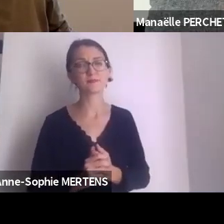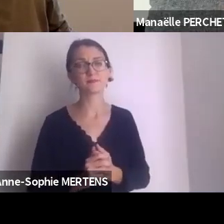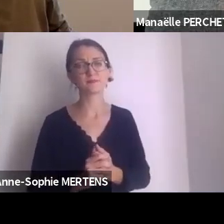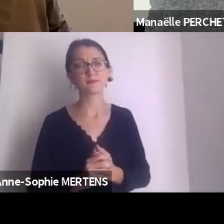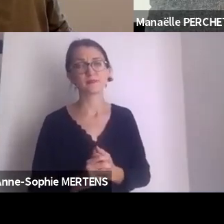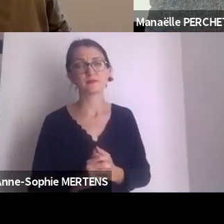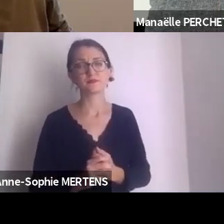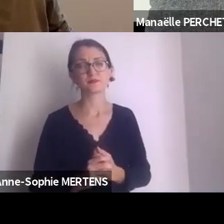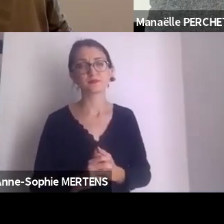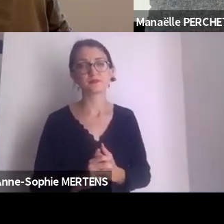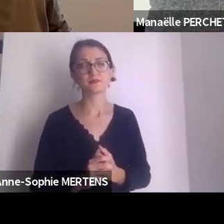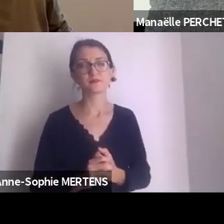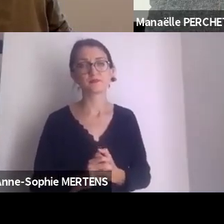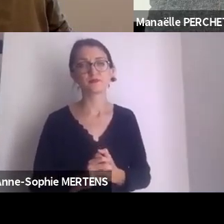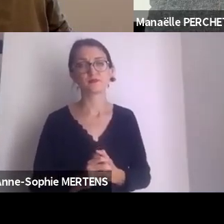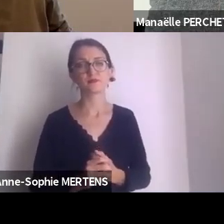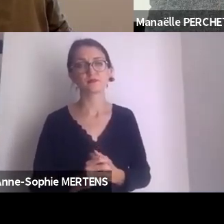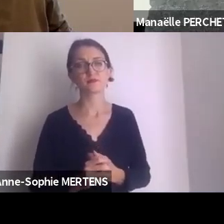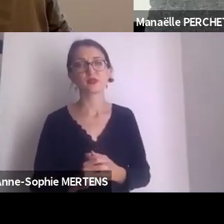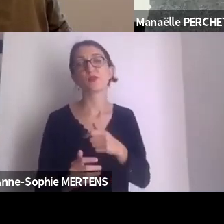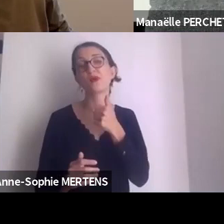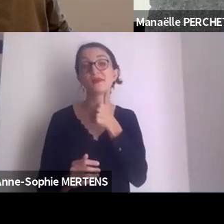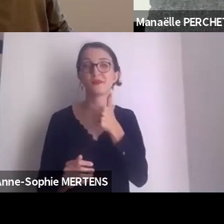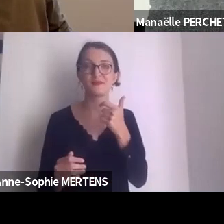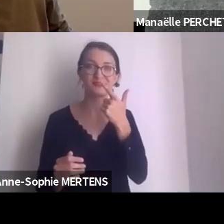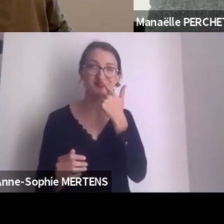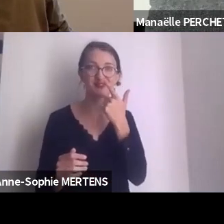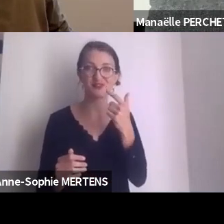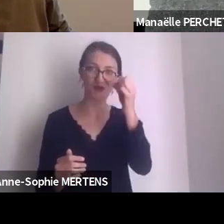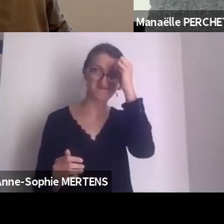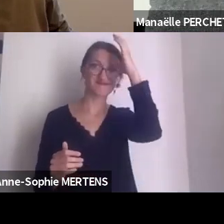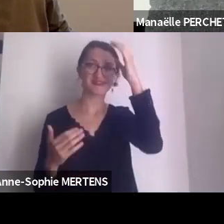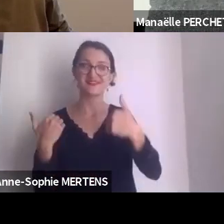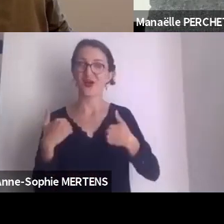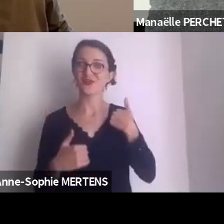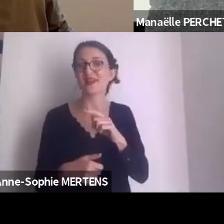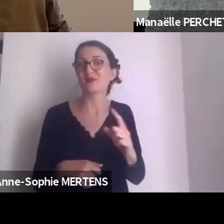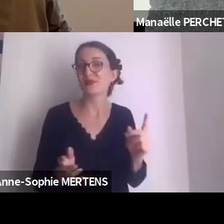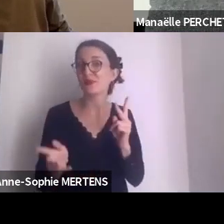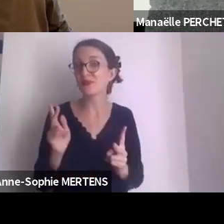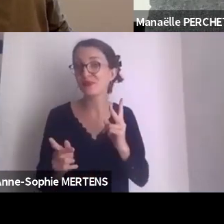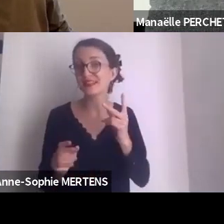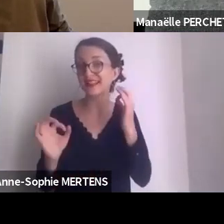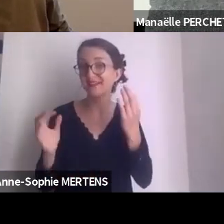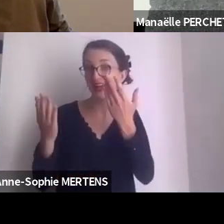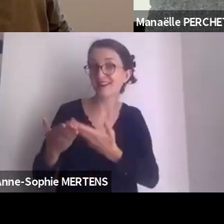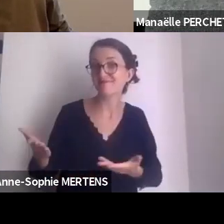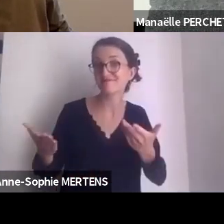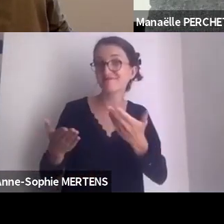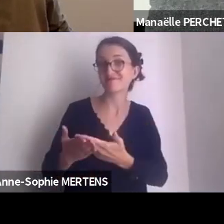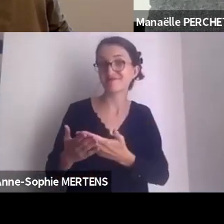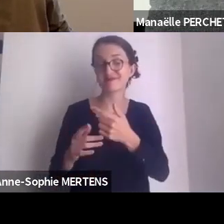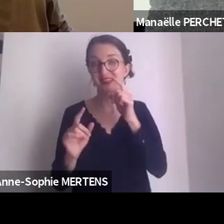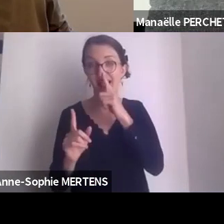Pour moi, tout voilà, sans être forcément des experts du handicap, c'est pas grave. Au contraire, c'est intéressant de se poser des questions d'un point de vue sociaux,